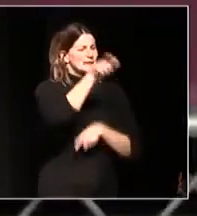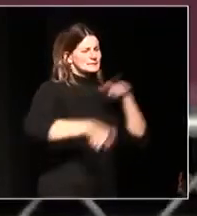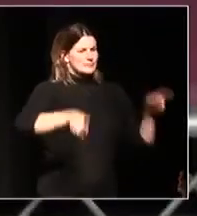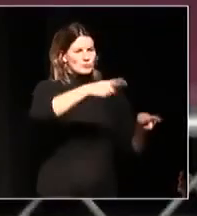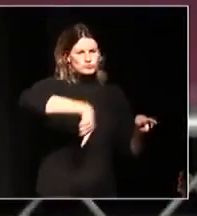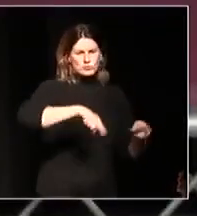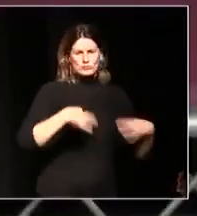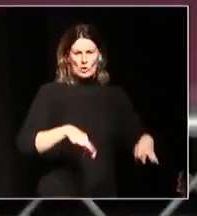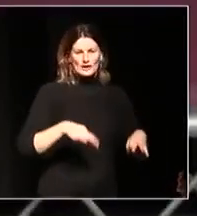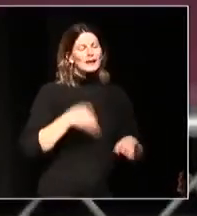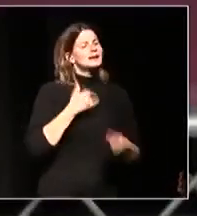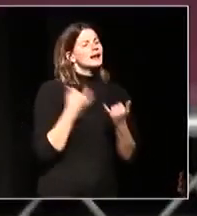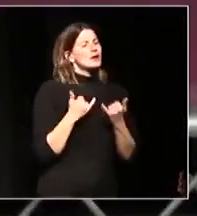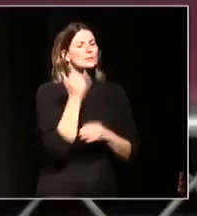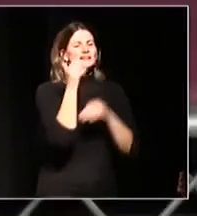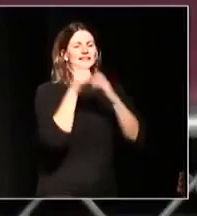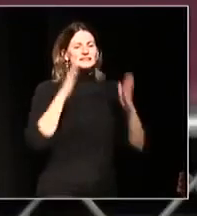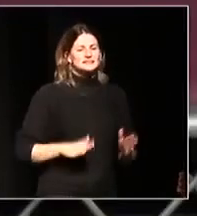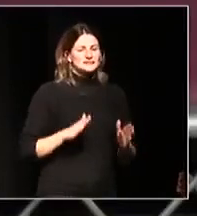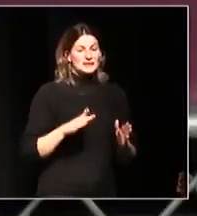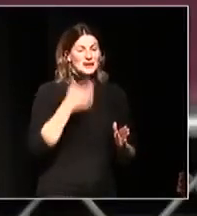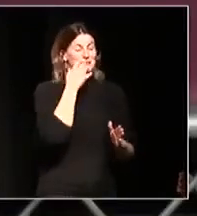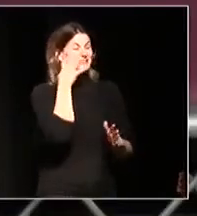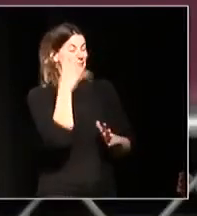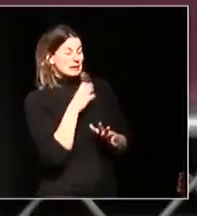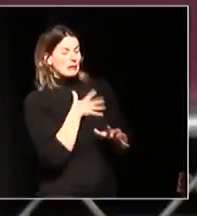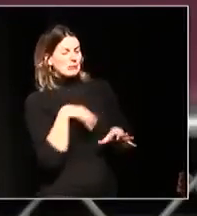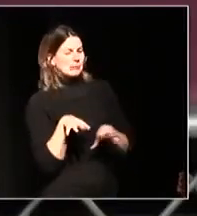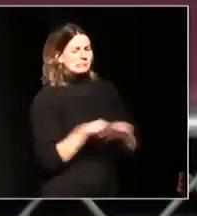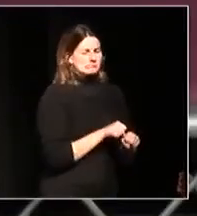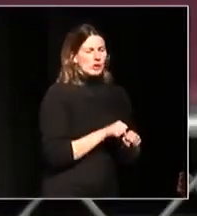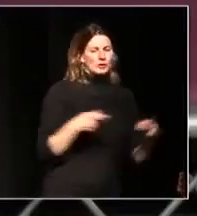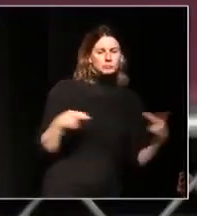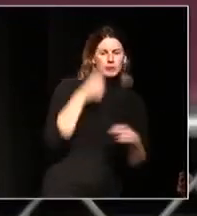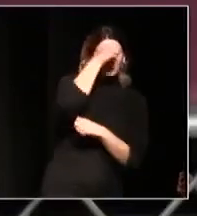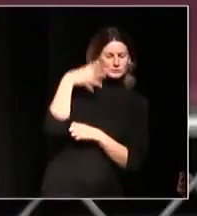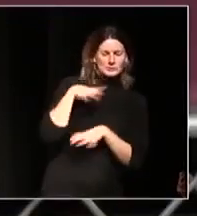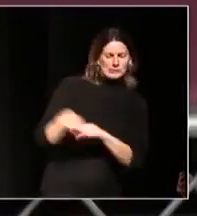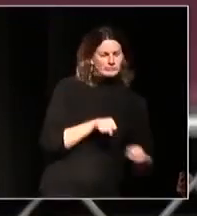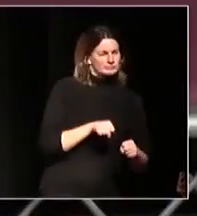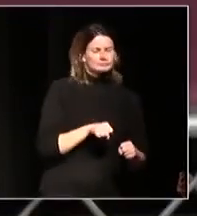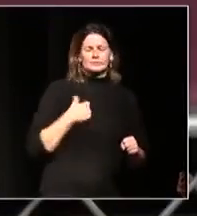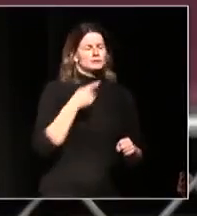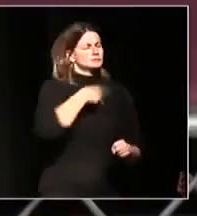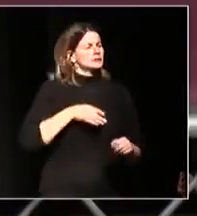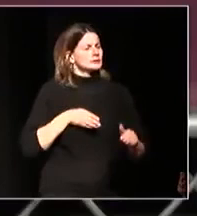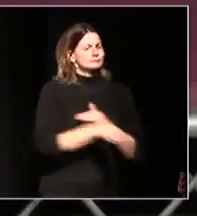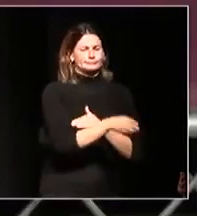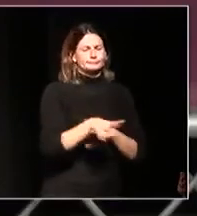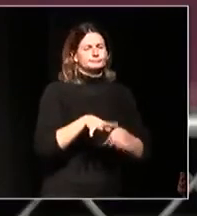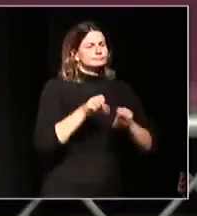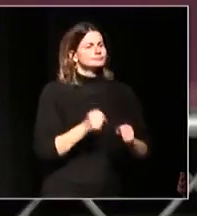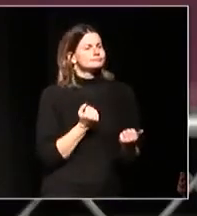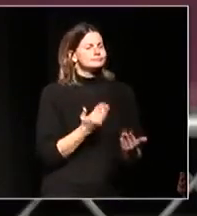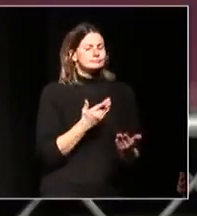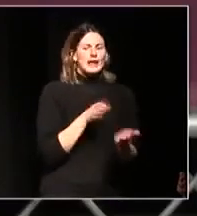el vot que recuperarà les institucions de les urpes de Rajoy, però també de l'austeritat de Puigdemont per posar-les per fi al servei de